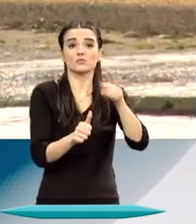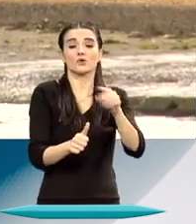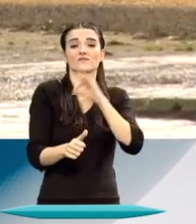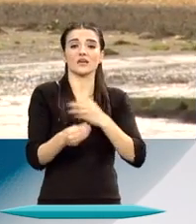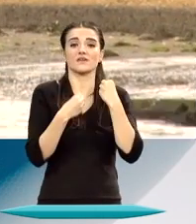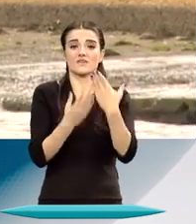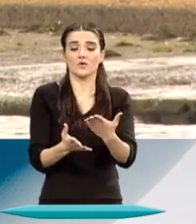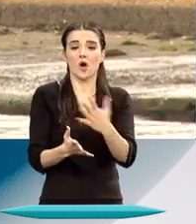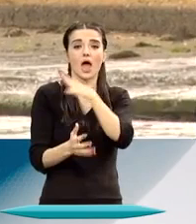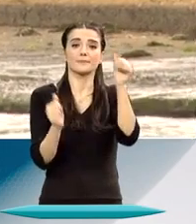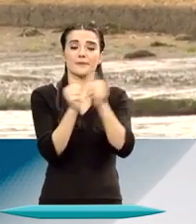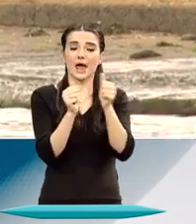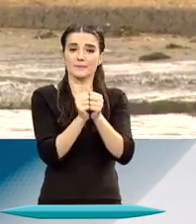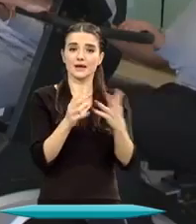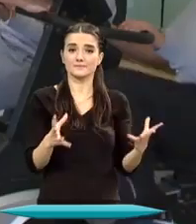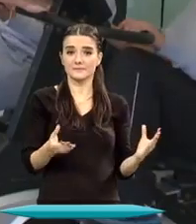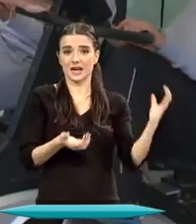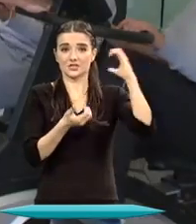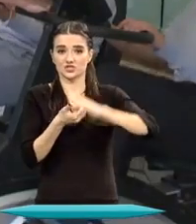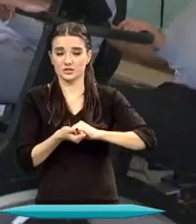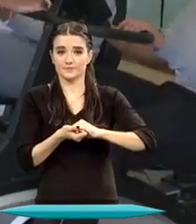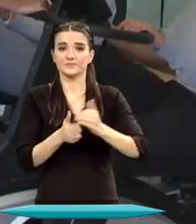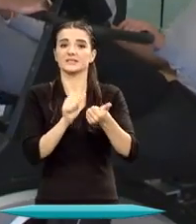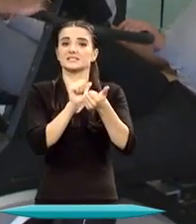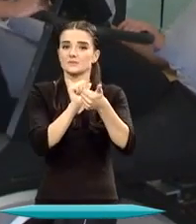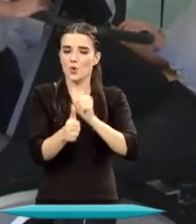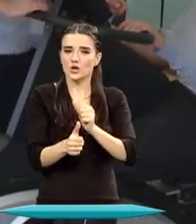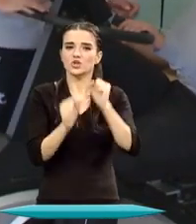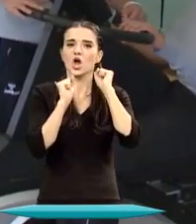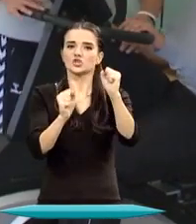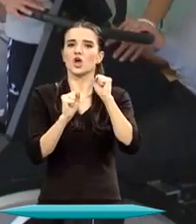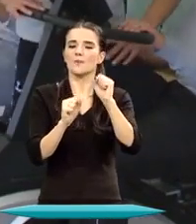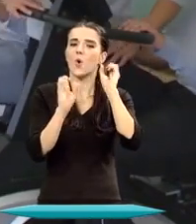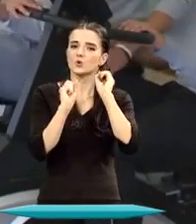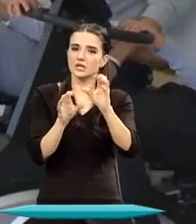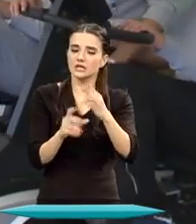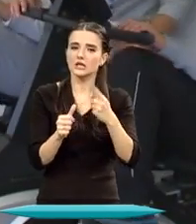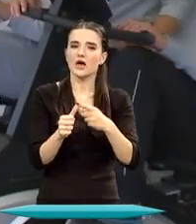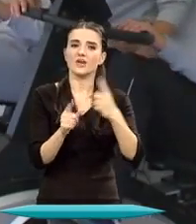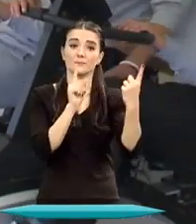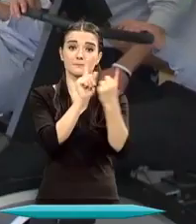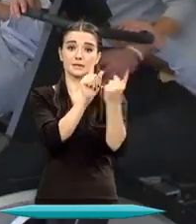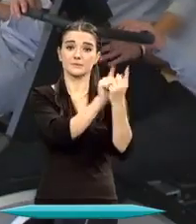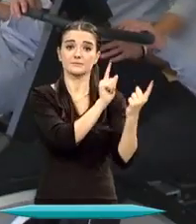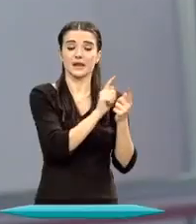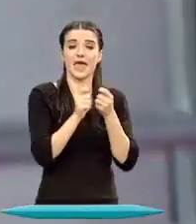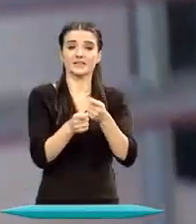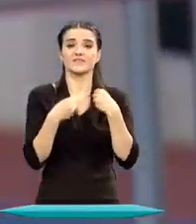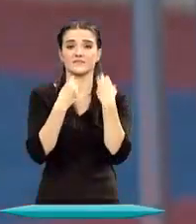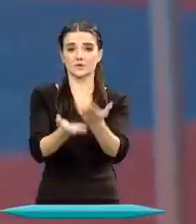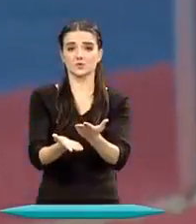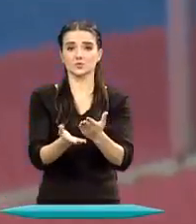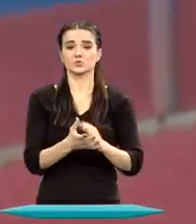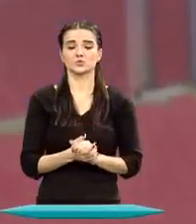multidisipliner çalışmayı hep beraber birleştirip biz sporu yaşam koçluğuna çeviriyoruz ve birebir eğitim yapıyoruz.